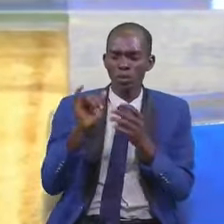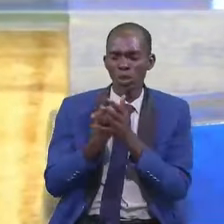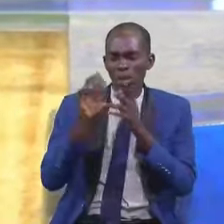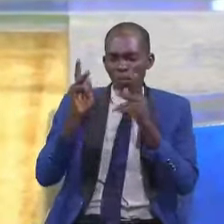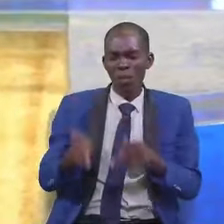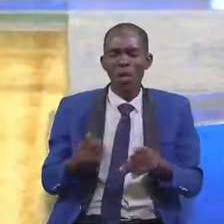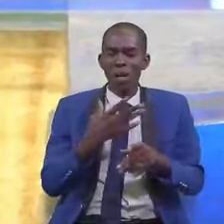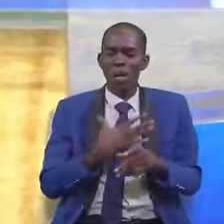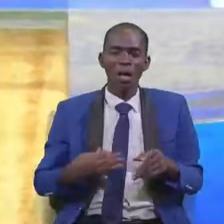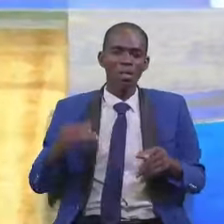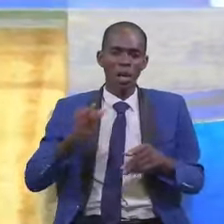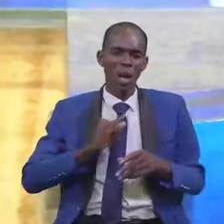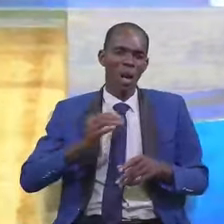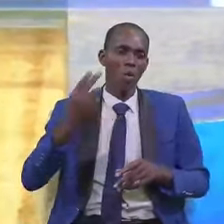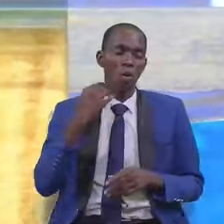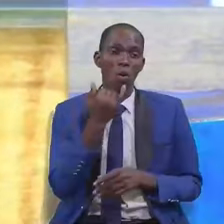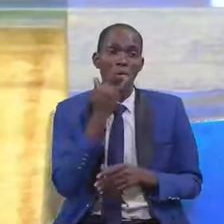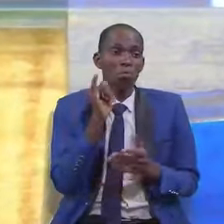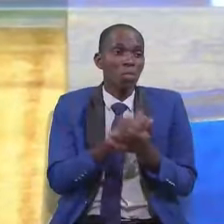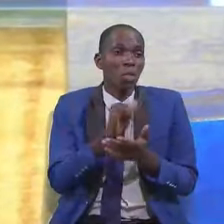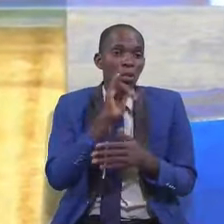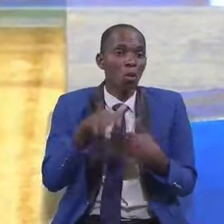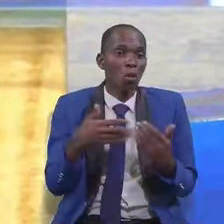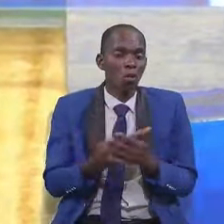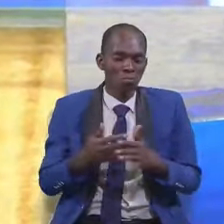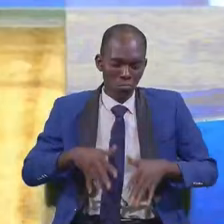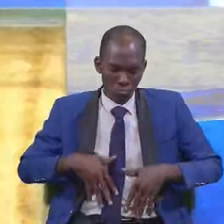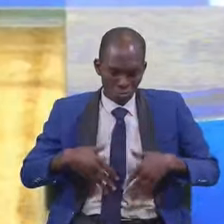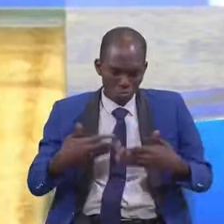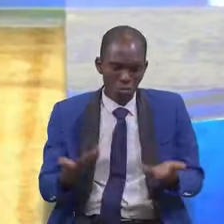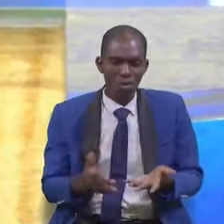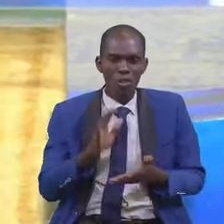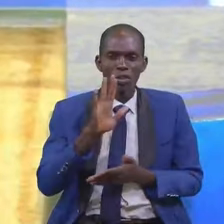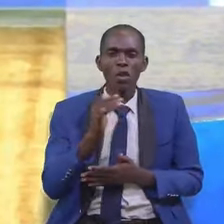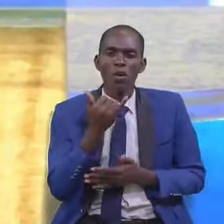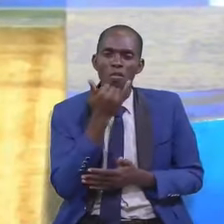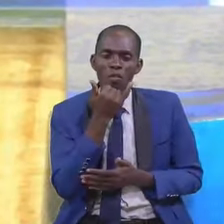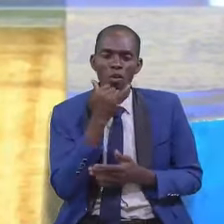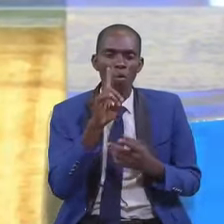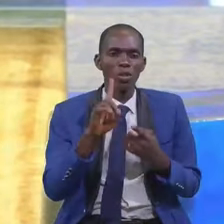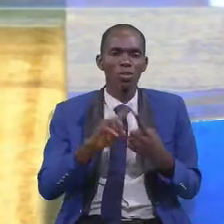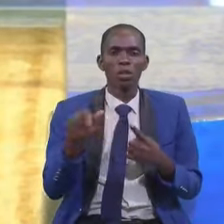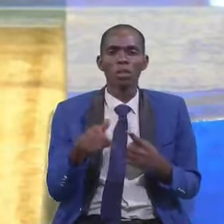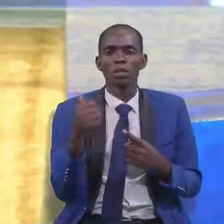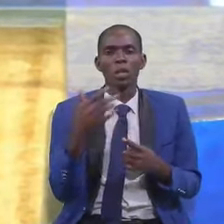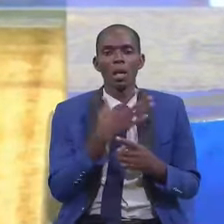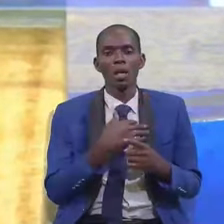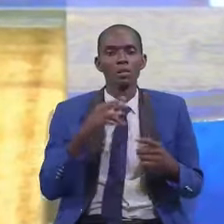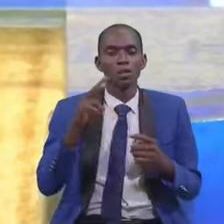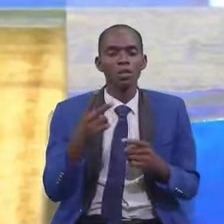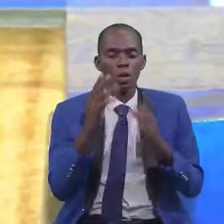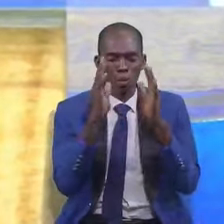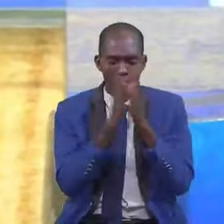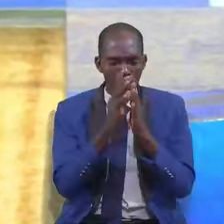que j'ai tort. Confessez donc vos péchés les uns aux autres et priez les uns pour les autres. C'est la